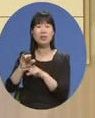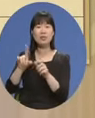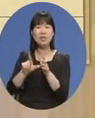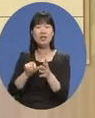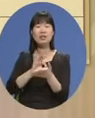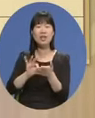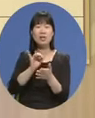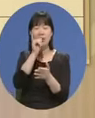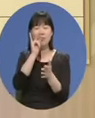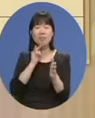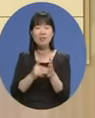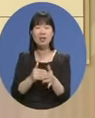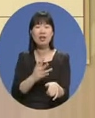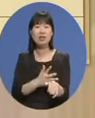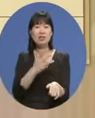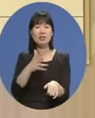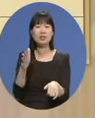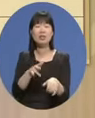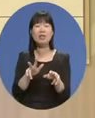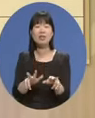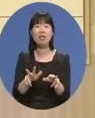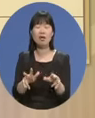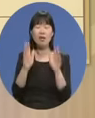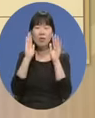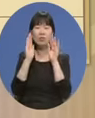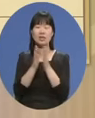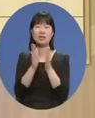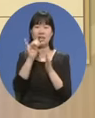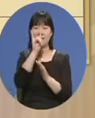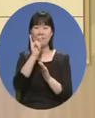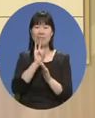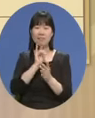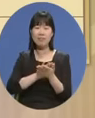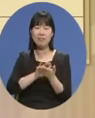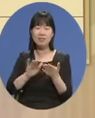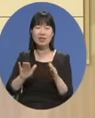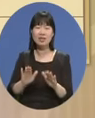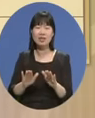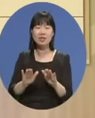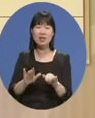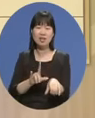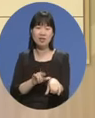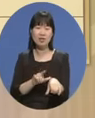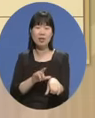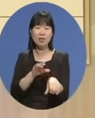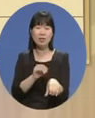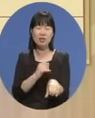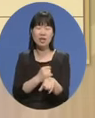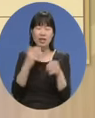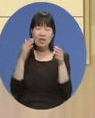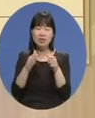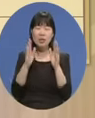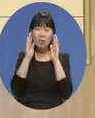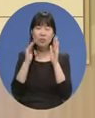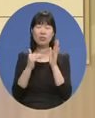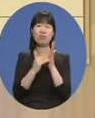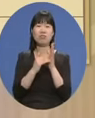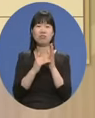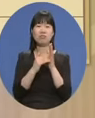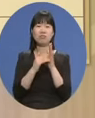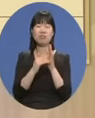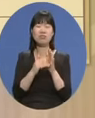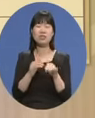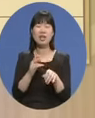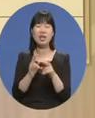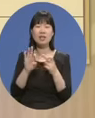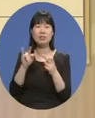건데요. 네. 8시부터 이제 이 공부 시작을 했습니다. 그래가지고 스톱워치를 누르고 집중해서 공부를 막 했죠.